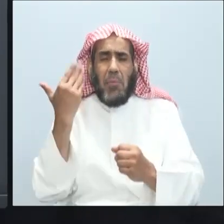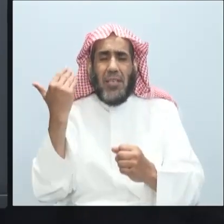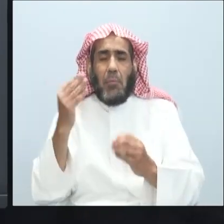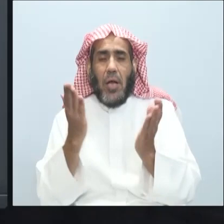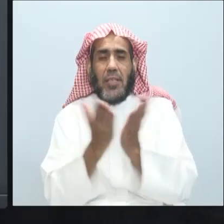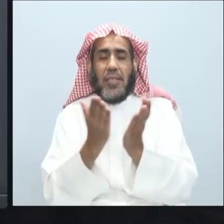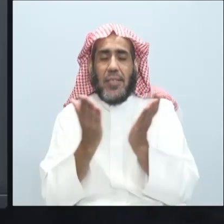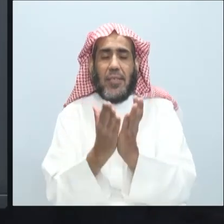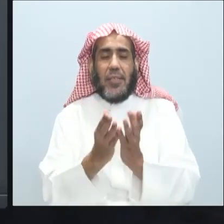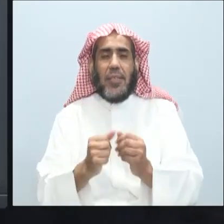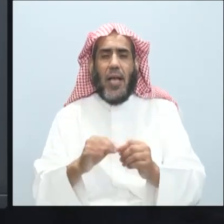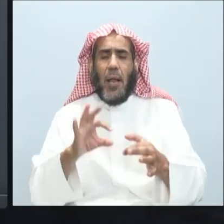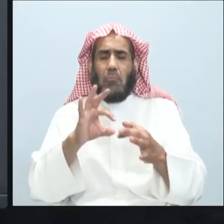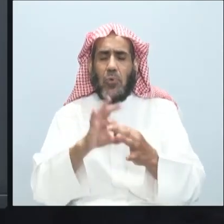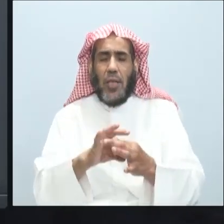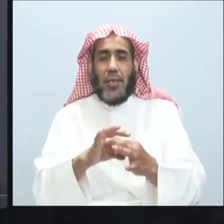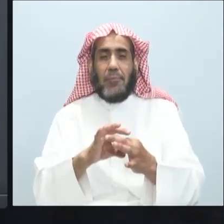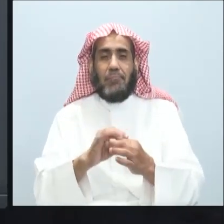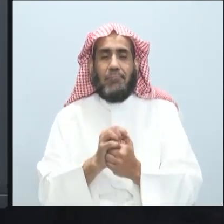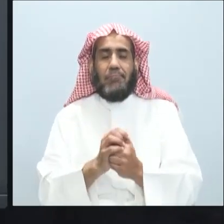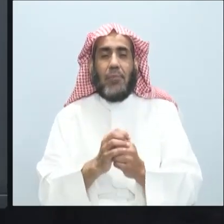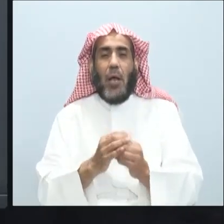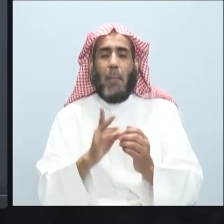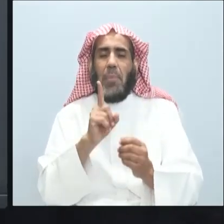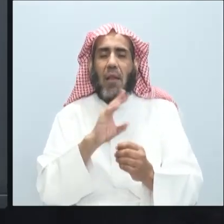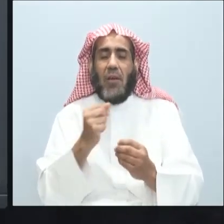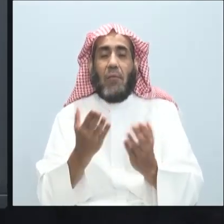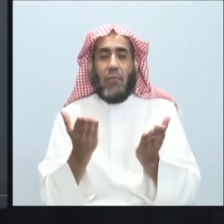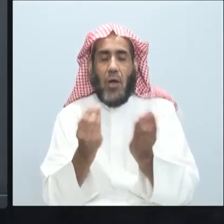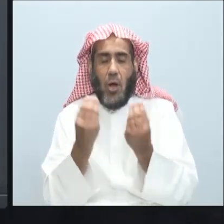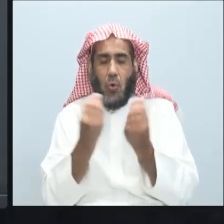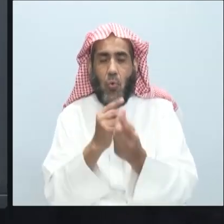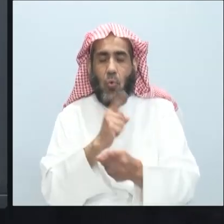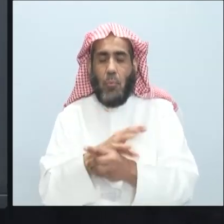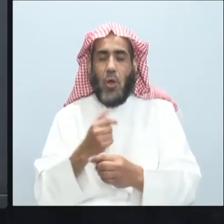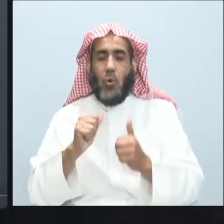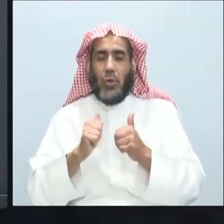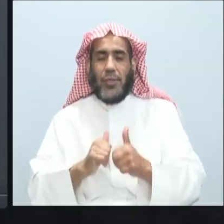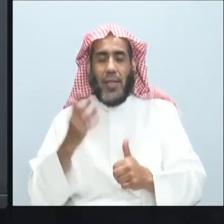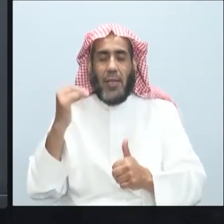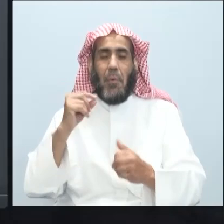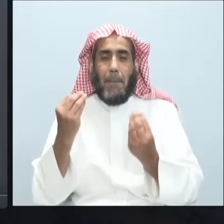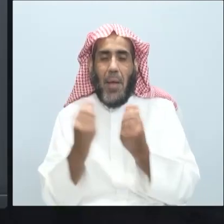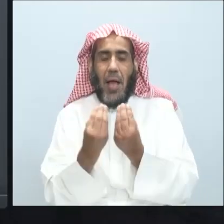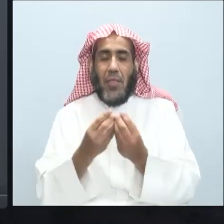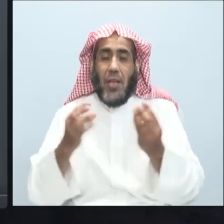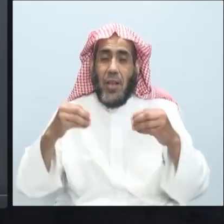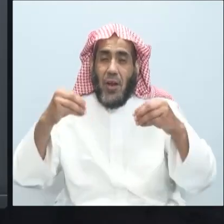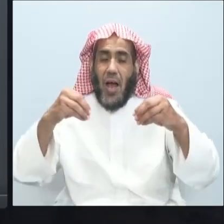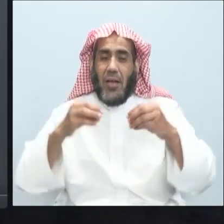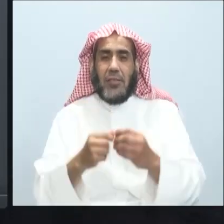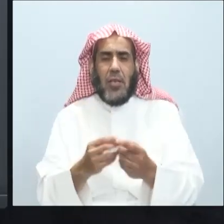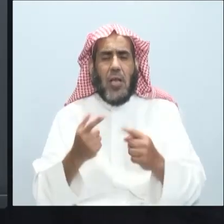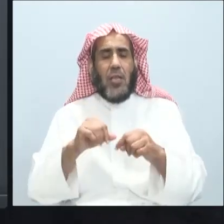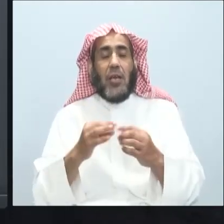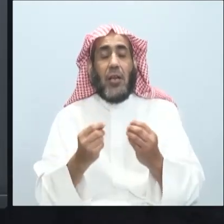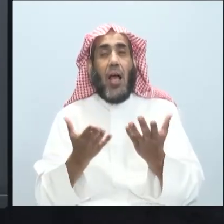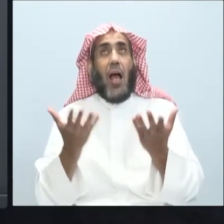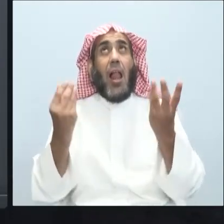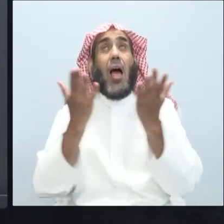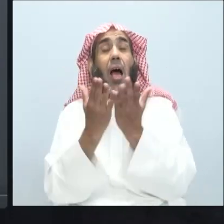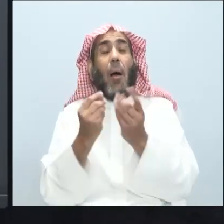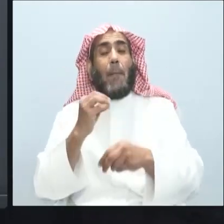درستم من الدروس المتعلقه بالفقه فكونوا معي ايها الطلاب والطالبات مع هذه الاثراءات اذا على بركه